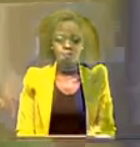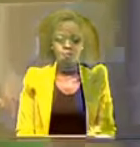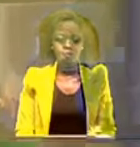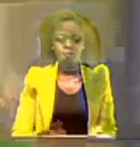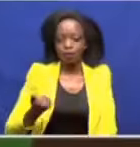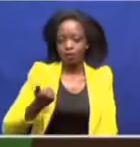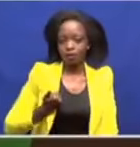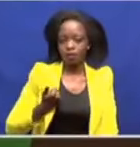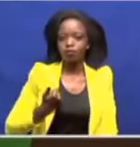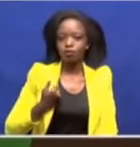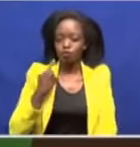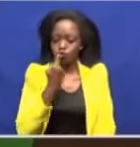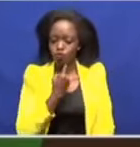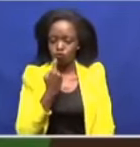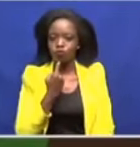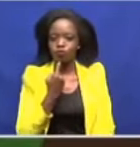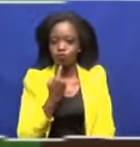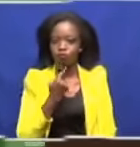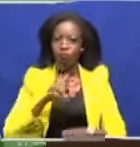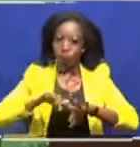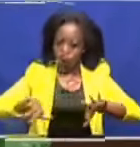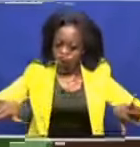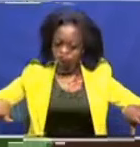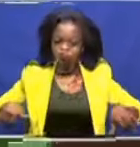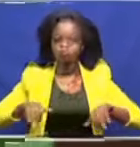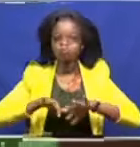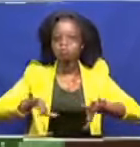binti ambaye naye pia alikuwa anaogelea.